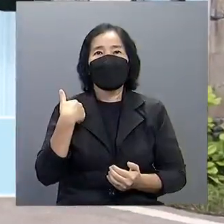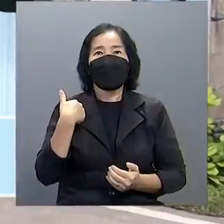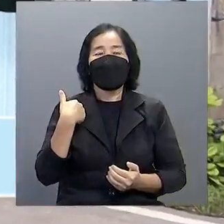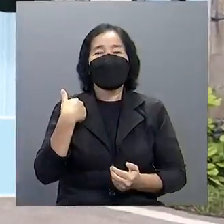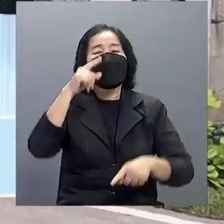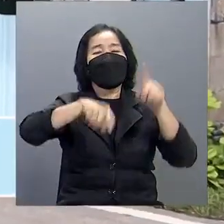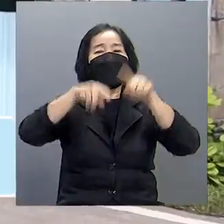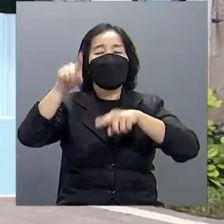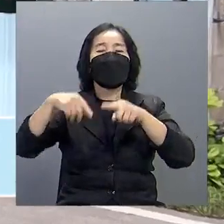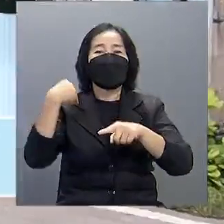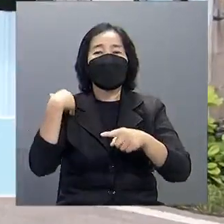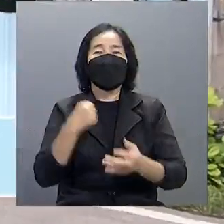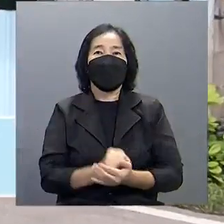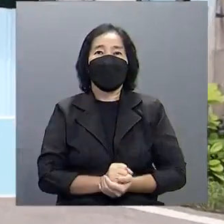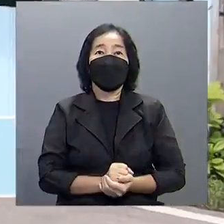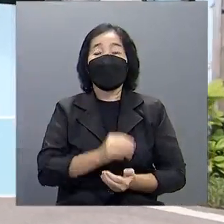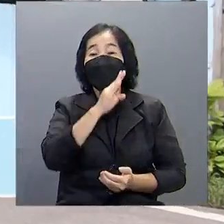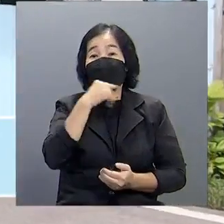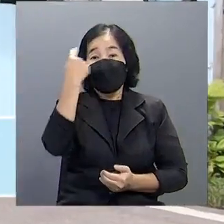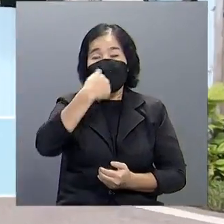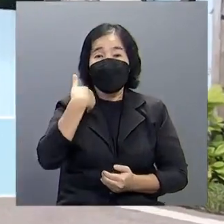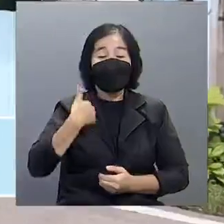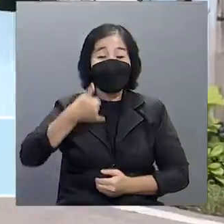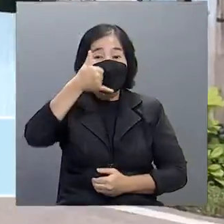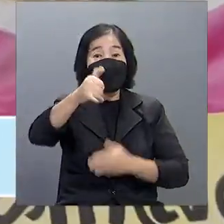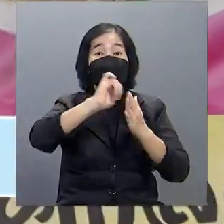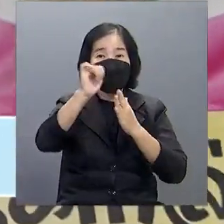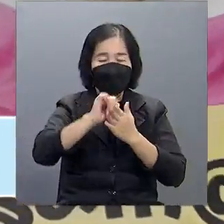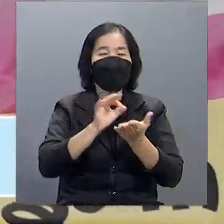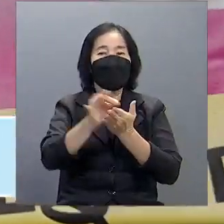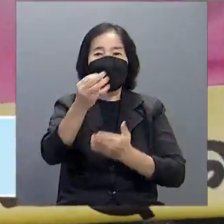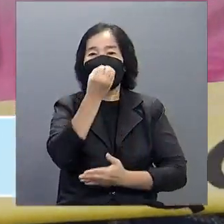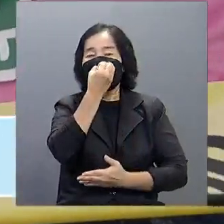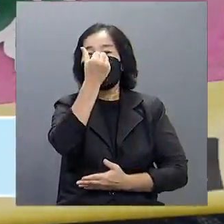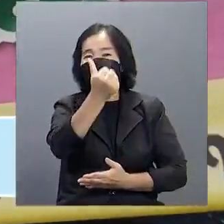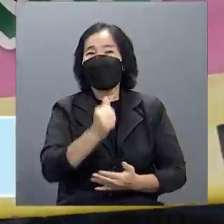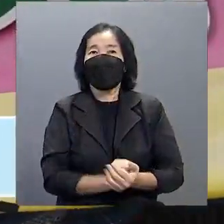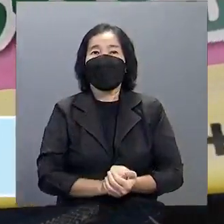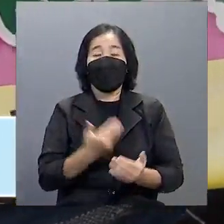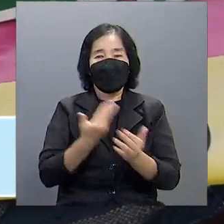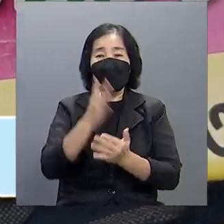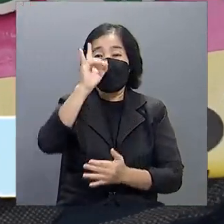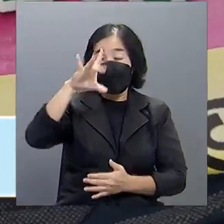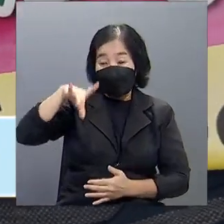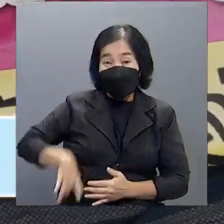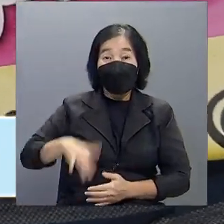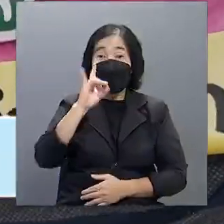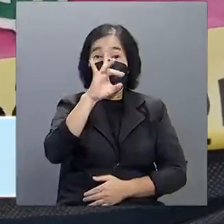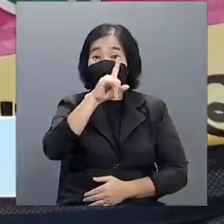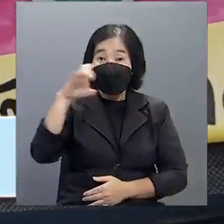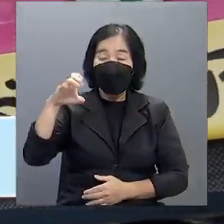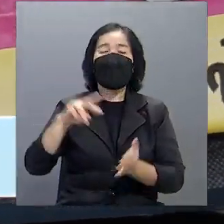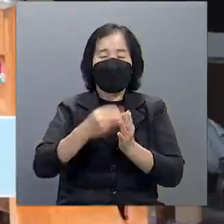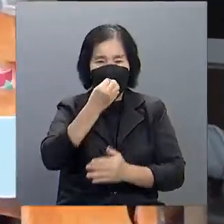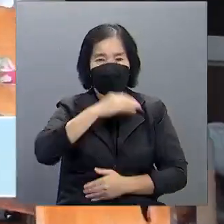ได้อยู่คุณผู้ชมท่านไหนที่มีโอกาสได้แวะไปก็ไปอุดหนุนกันได้นะคะคุณผู้ชมเตรียมเงินไปร้อยเดียวเนี่ยแหมก็น่าจะอิ่มกันอยู่นะคะเพราะว่าแค่20บาทเท่านั้น